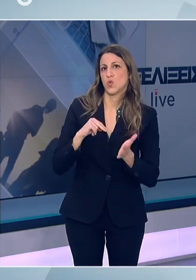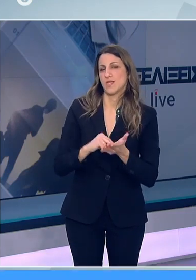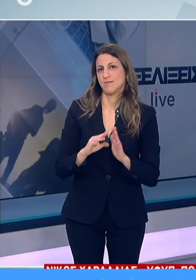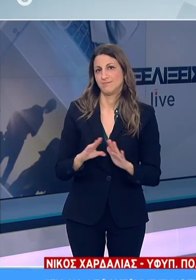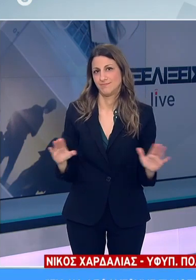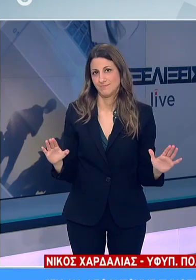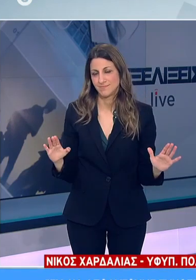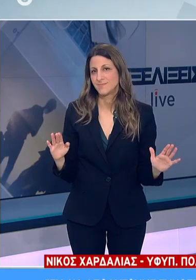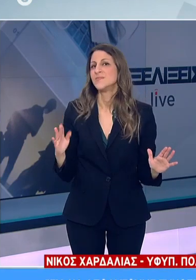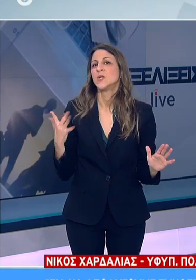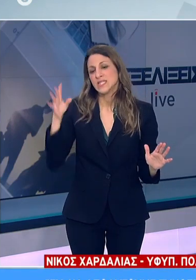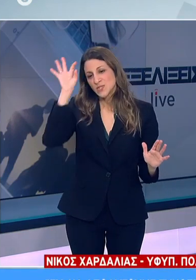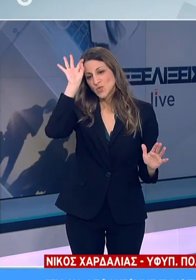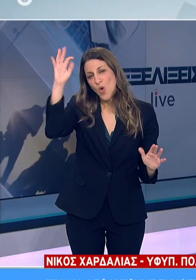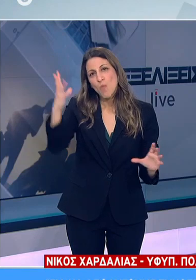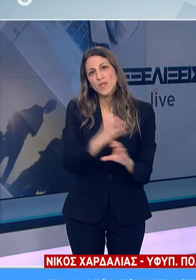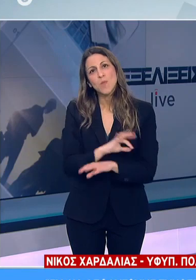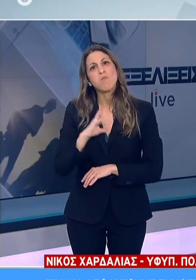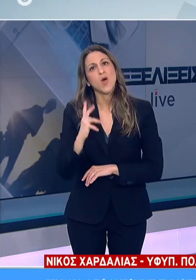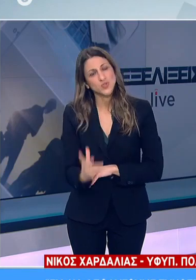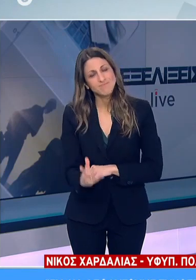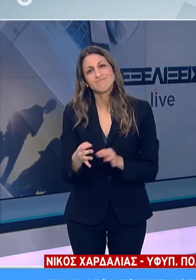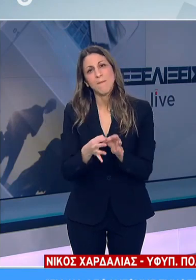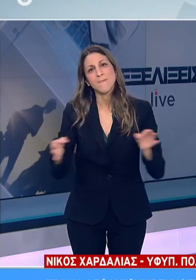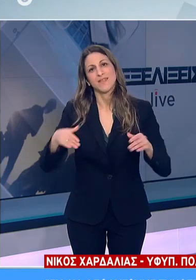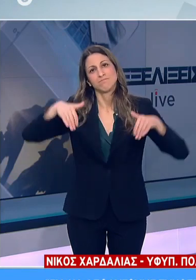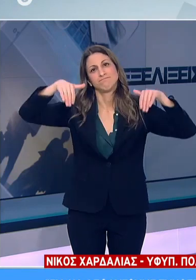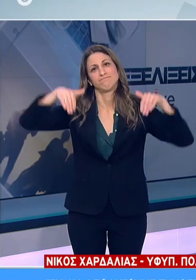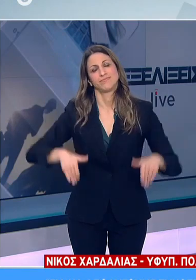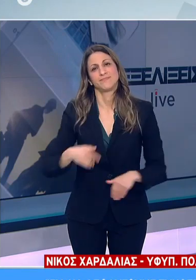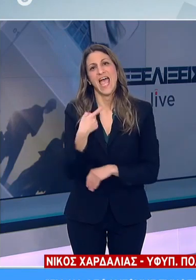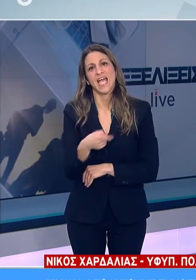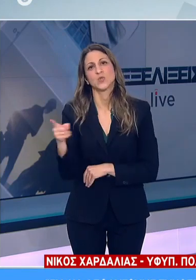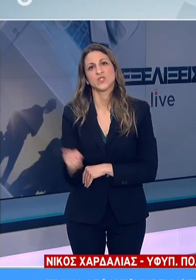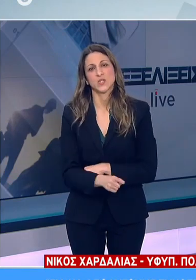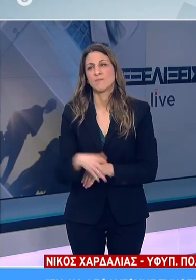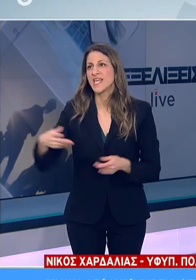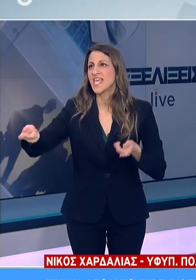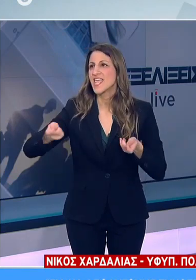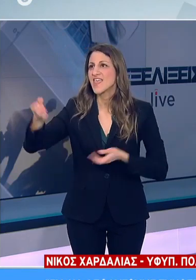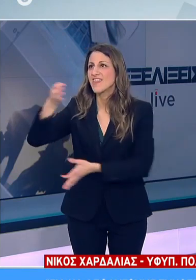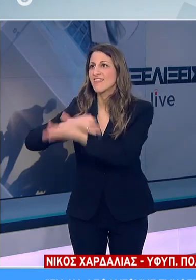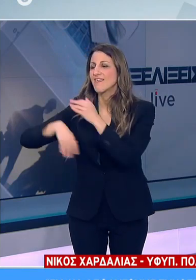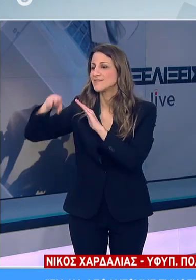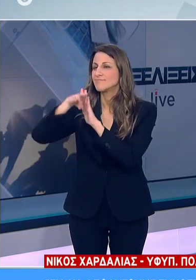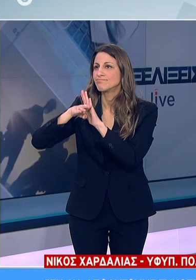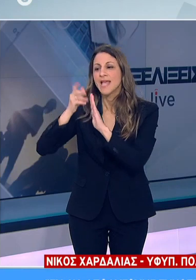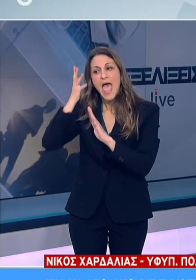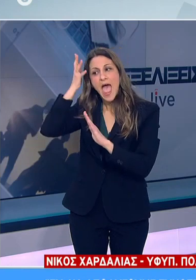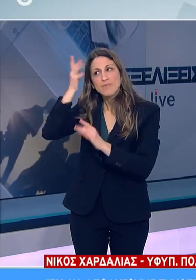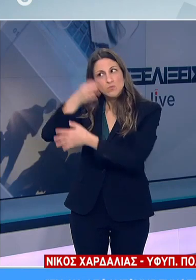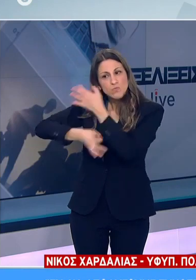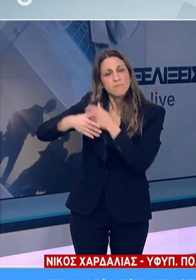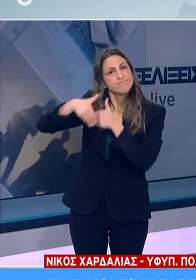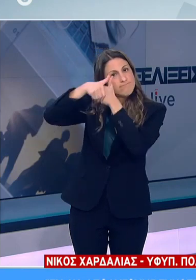για να το πετύχουμε είναι ένας. Συνεχίζουμε να τηρούμε τα μέτρα, συνεχίζουμε να ακολουθούμε πιστά τις οδηγίες των ειδικών. Τόσο τώρα, όσο